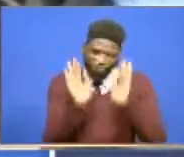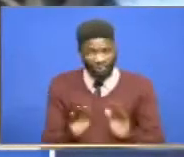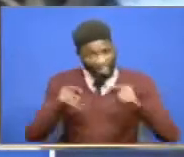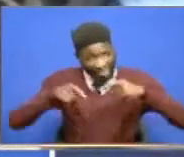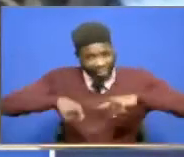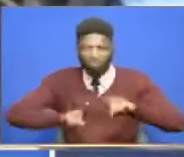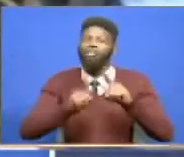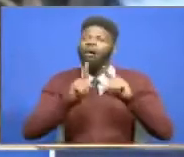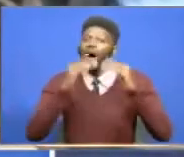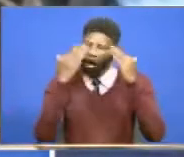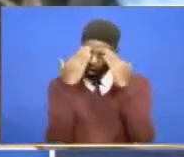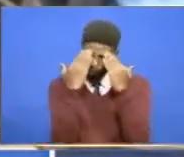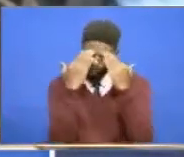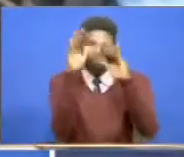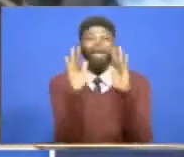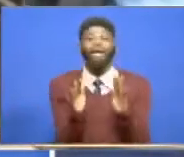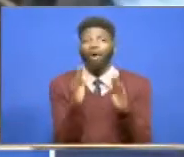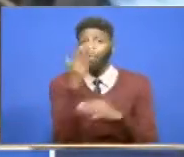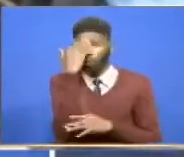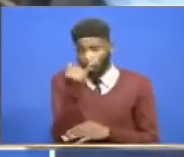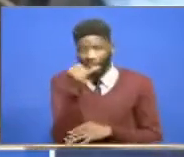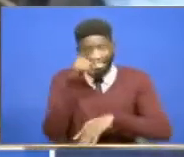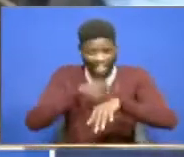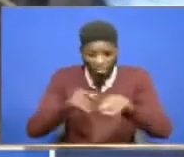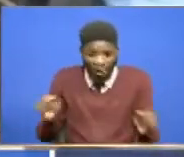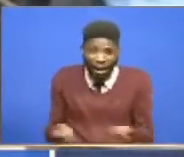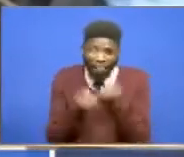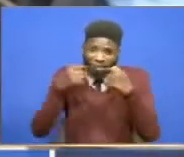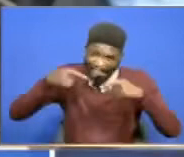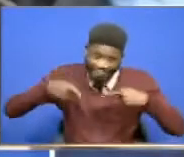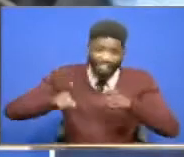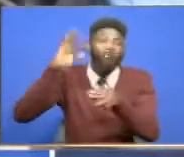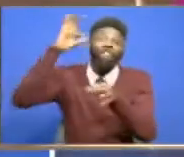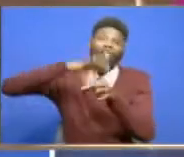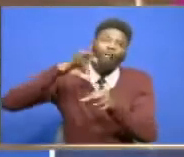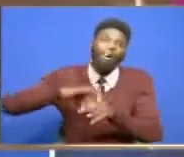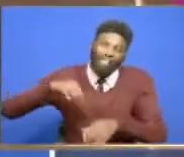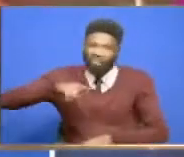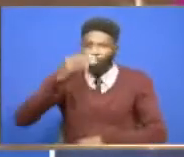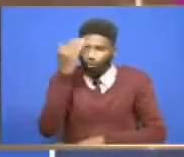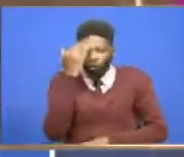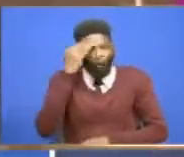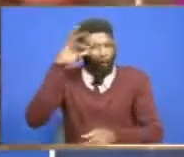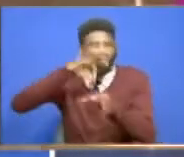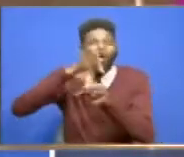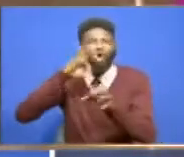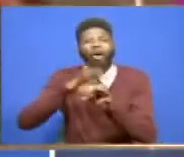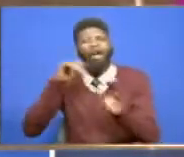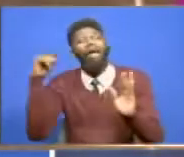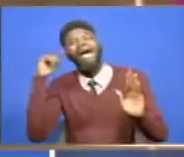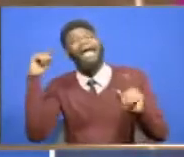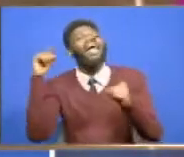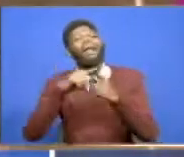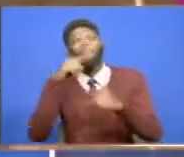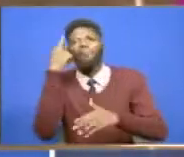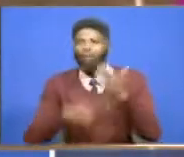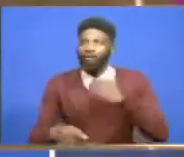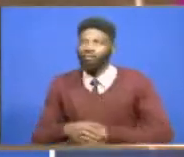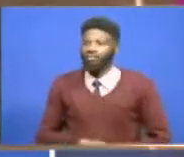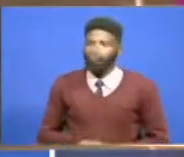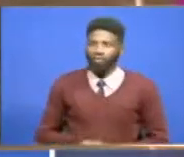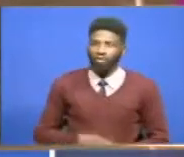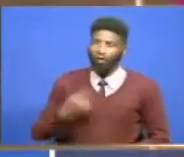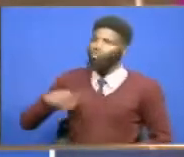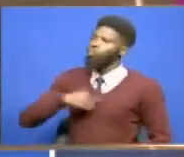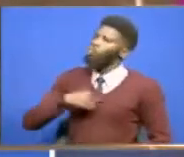kuyajua, ili hata ukipiga kura yako ujue unapigia nini. So we need to look at this, what we have done.